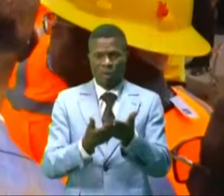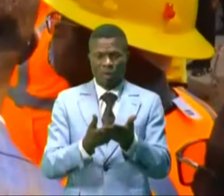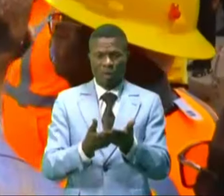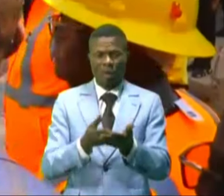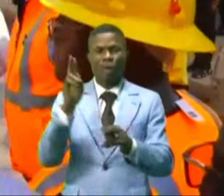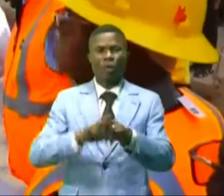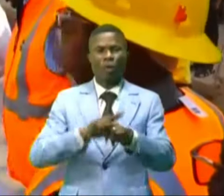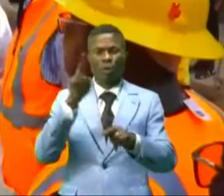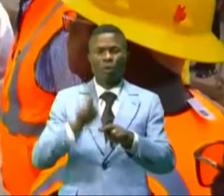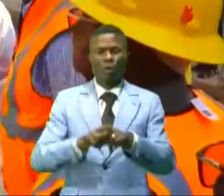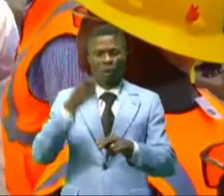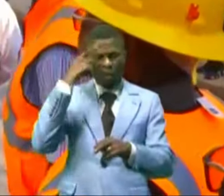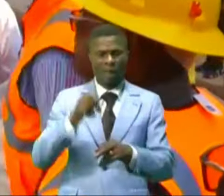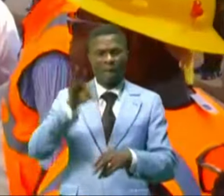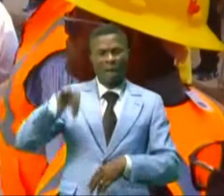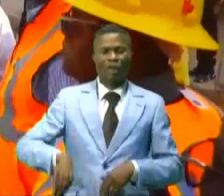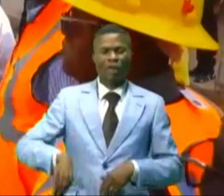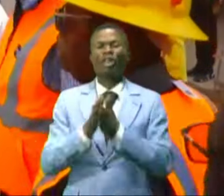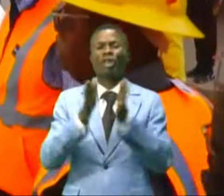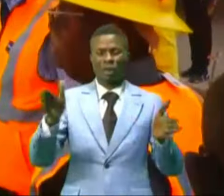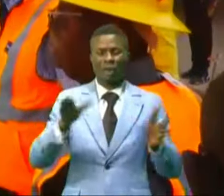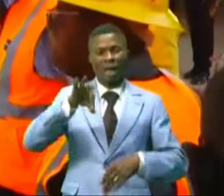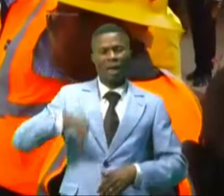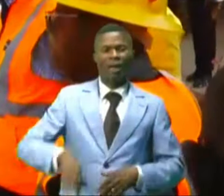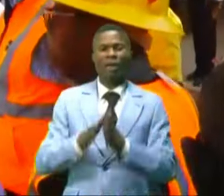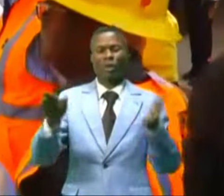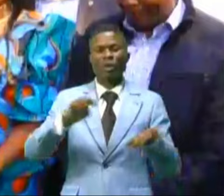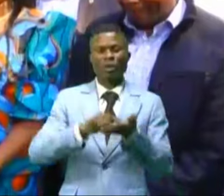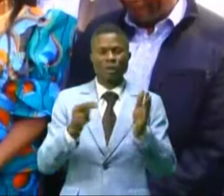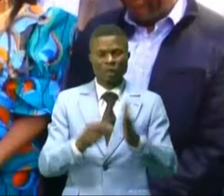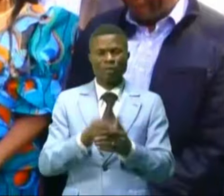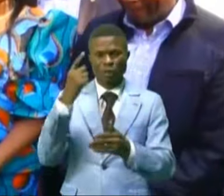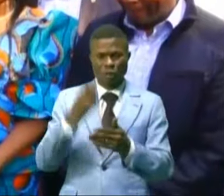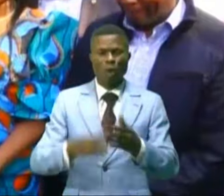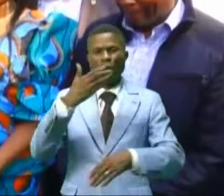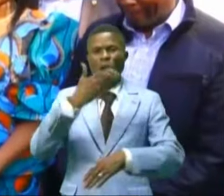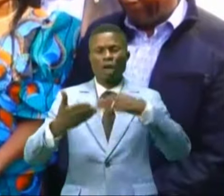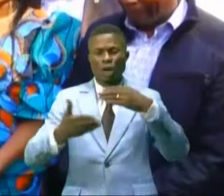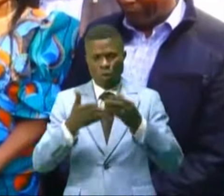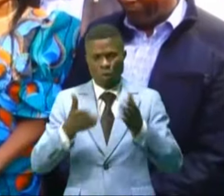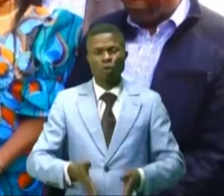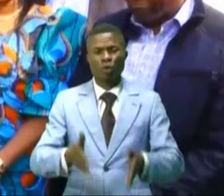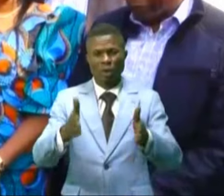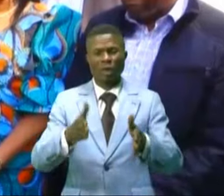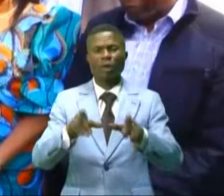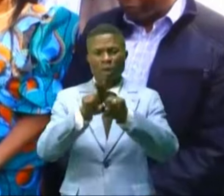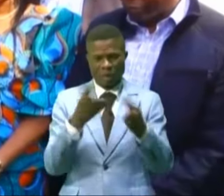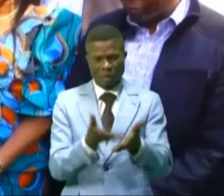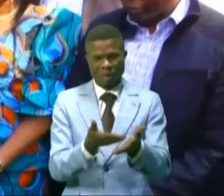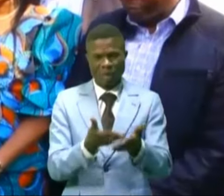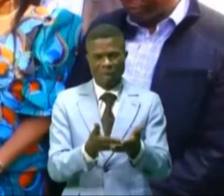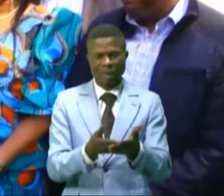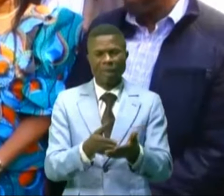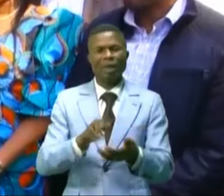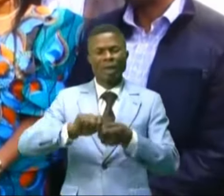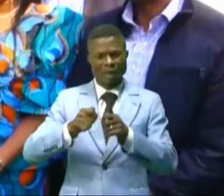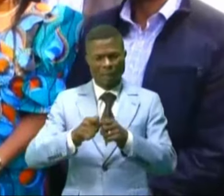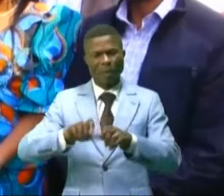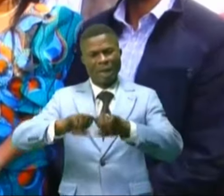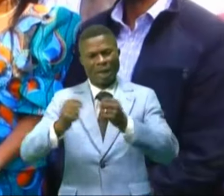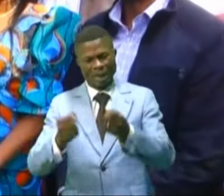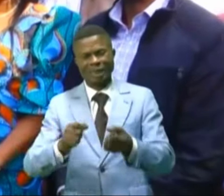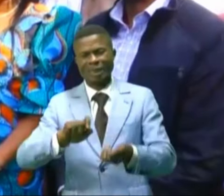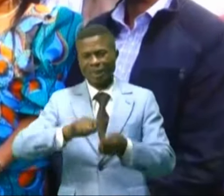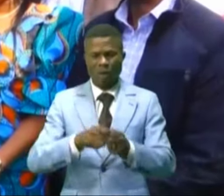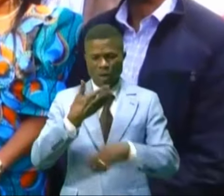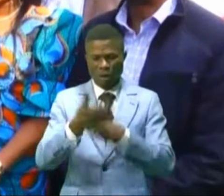utilisés pour l'intérêt général. Et l'intérêt général se traduit par les infrastructures, entre autres les routes, comme nous sommes en